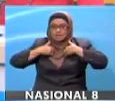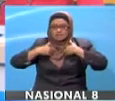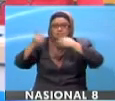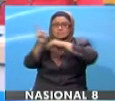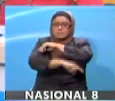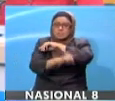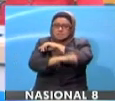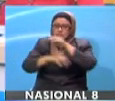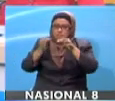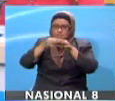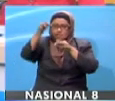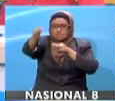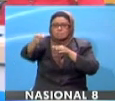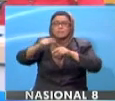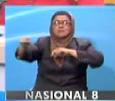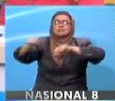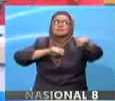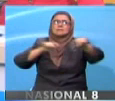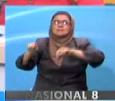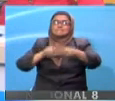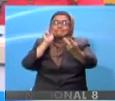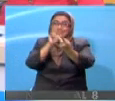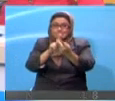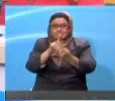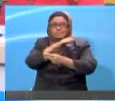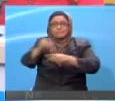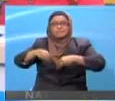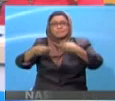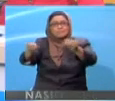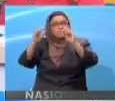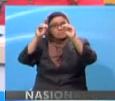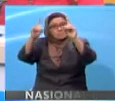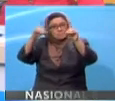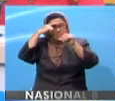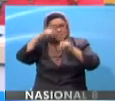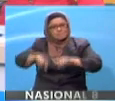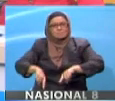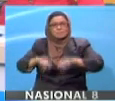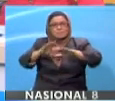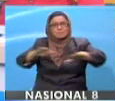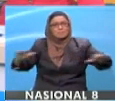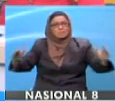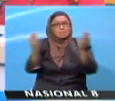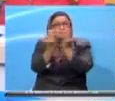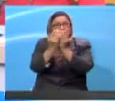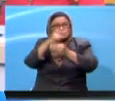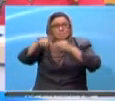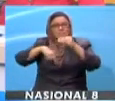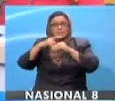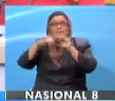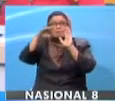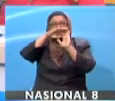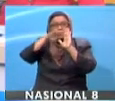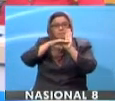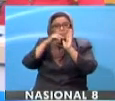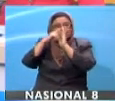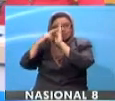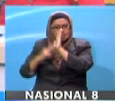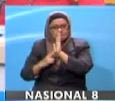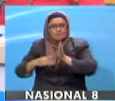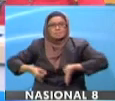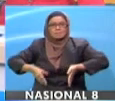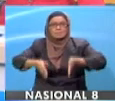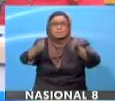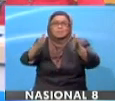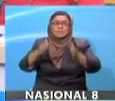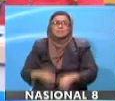tertunggak dikenakan tindakan sewajarnya dan memberi pendidikan kepada pelajar sekolah berkaitan peraturan jalan raya. Ketua Polisnya Datuk Jamsyah